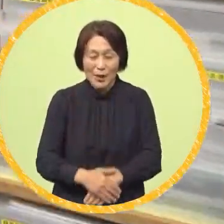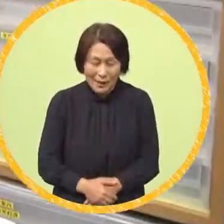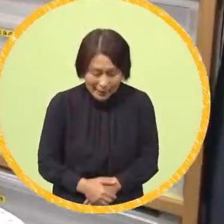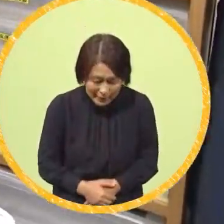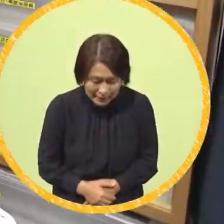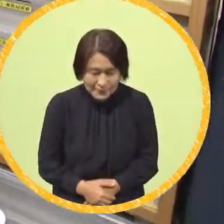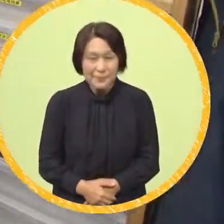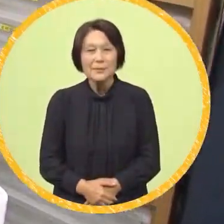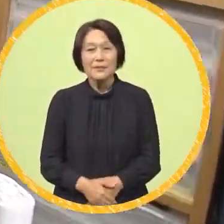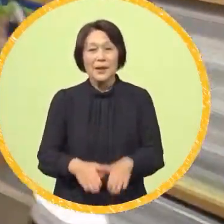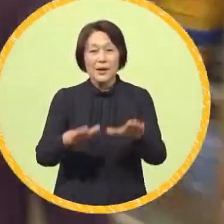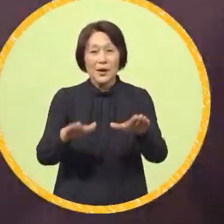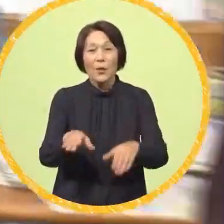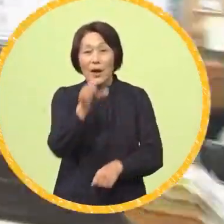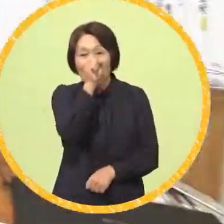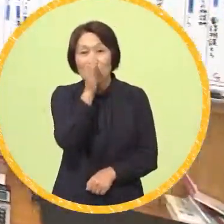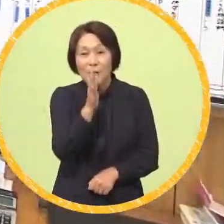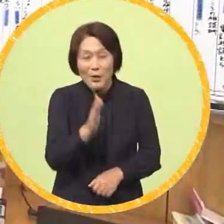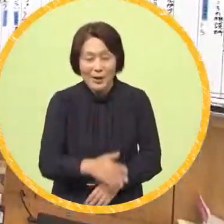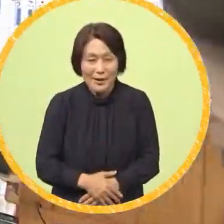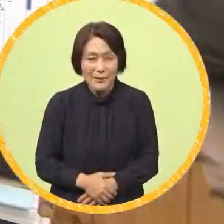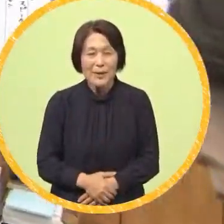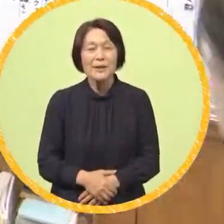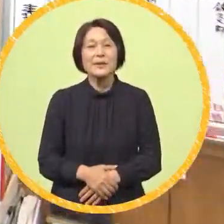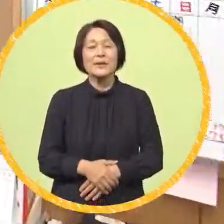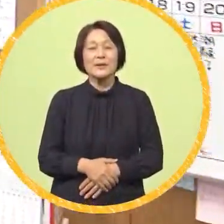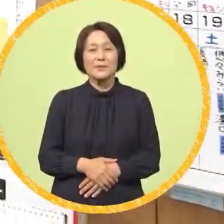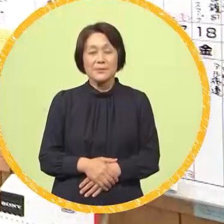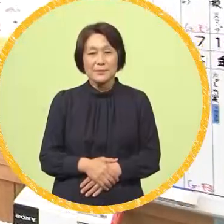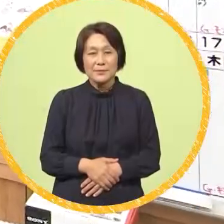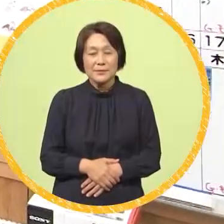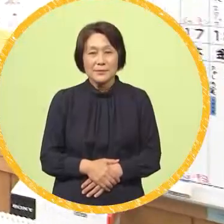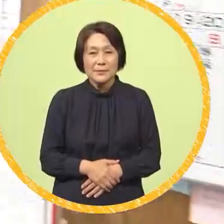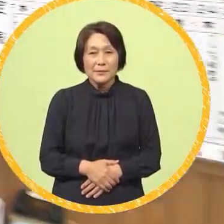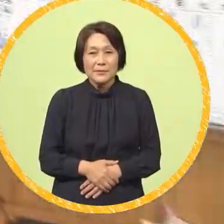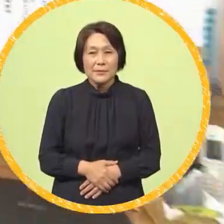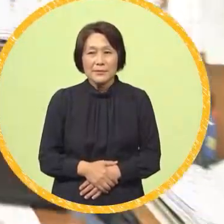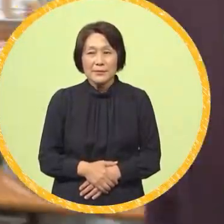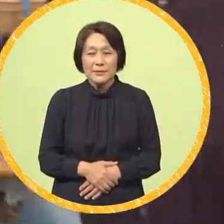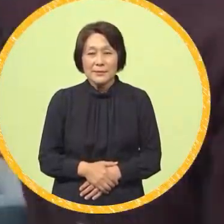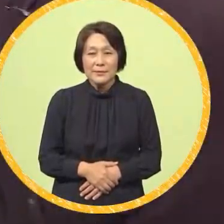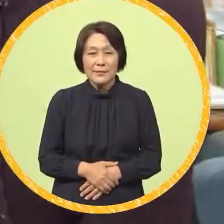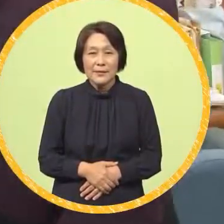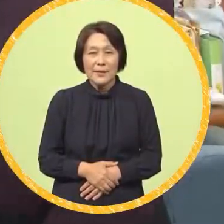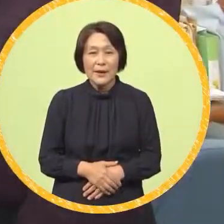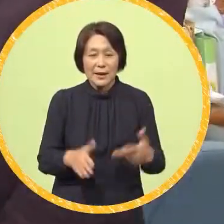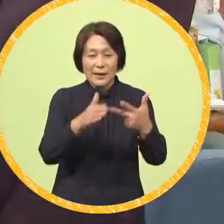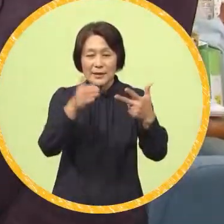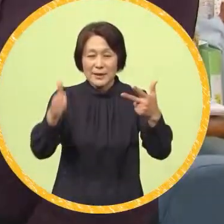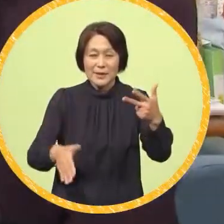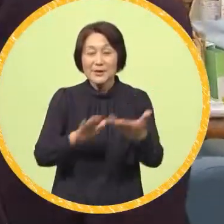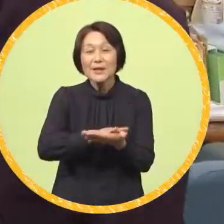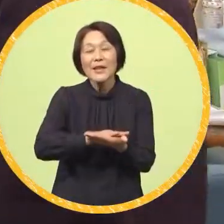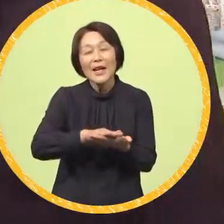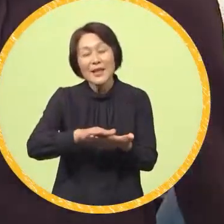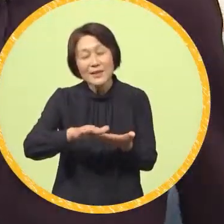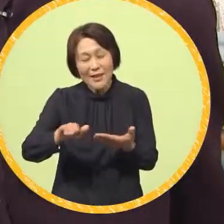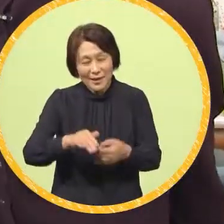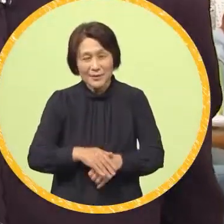は。 今日どうぞよろしくお願いします。 よろしくお願いします。 すごい綺麗な施設ですね。 ありがとうございます